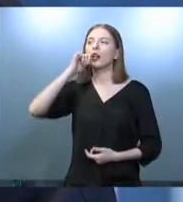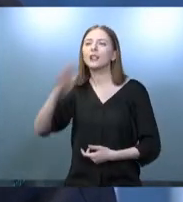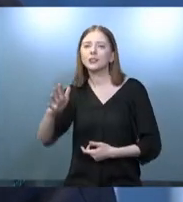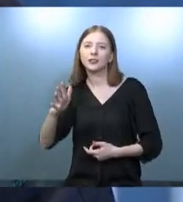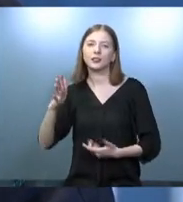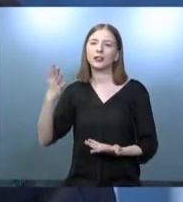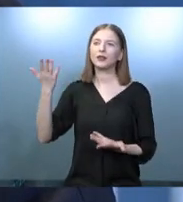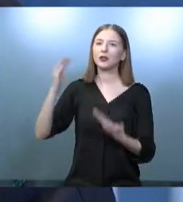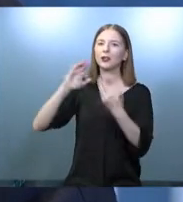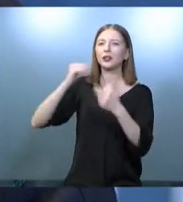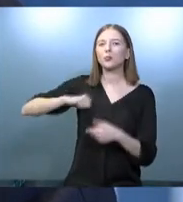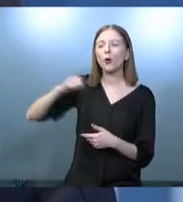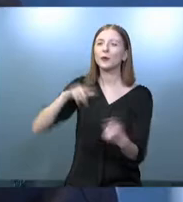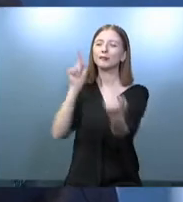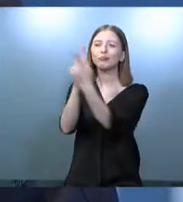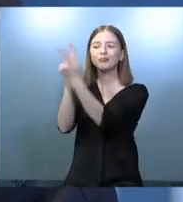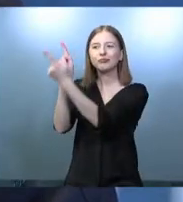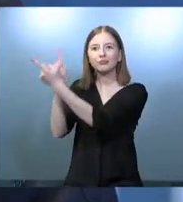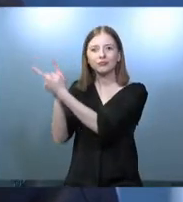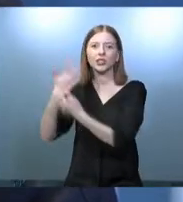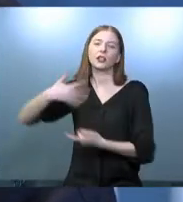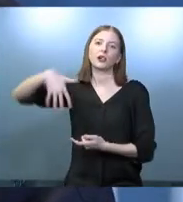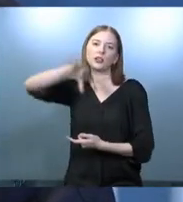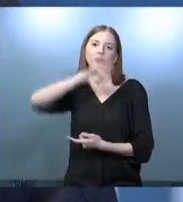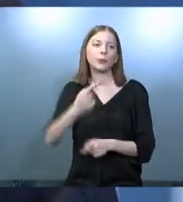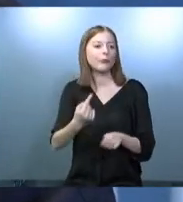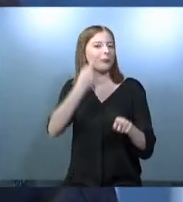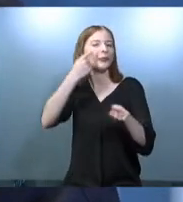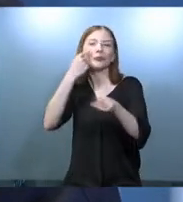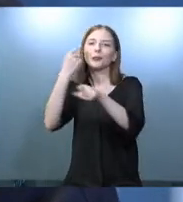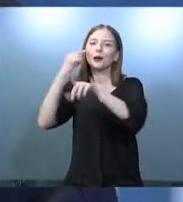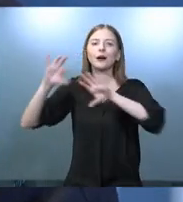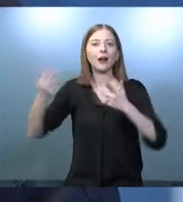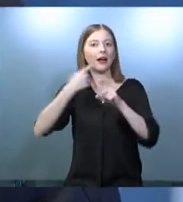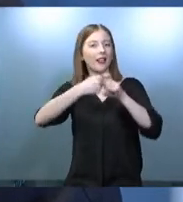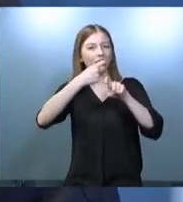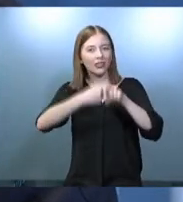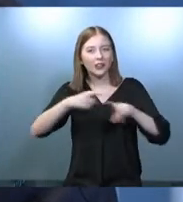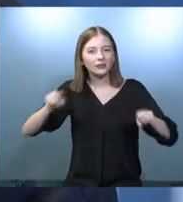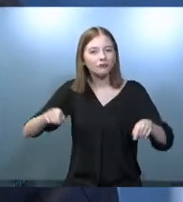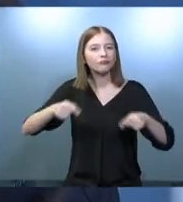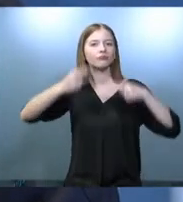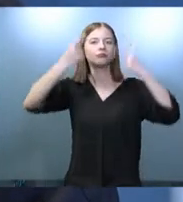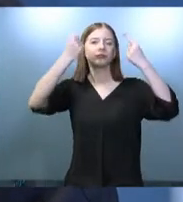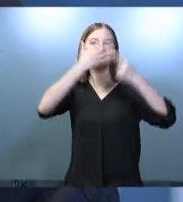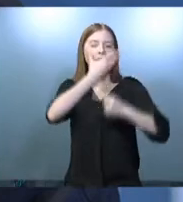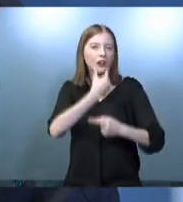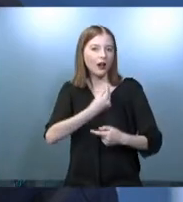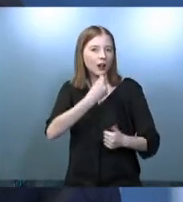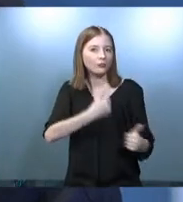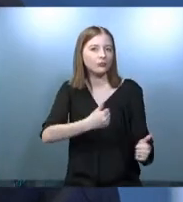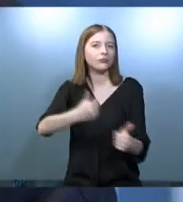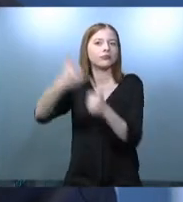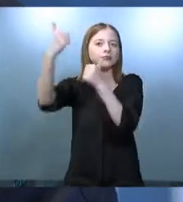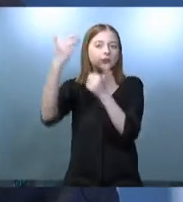rajono gyventojais, tikrai pastebi, mato besikeičiančius, gražėjančius Kėdainius ir rajoną. Tai o tų darbų